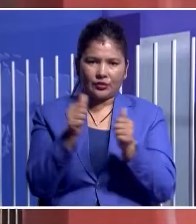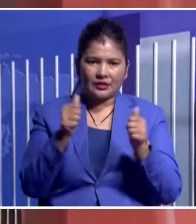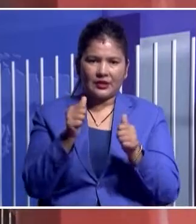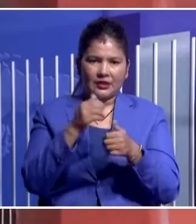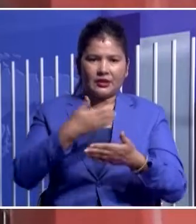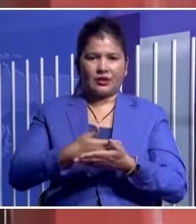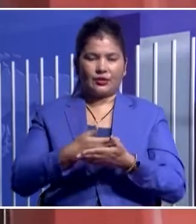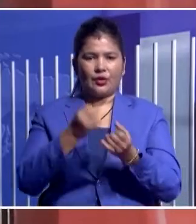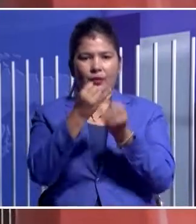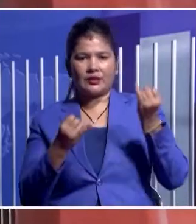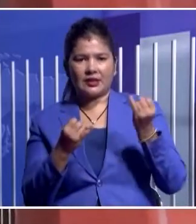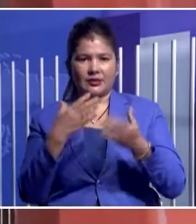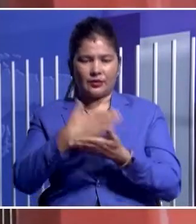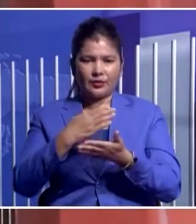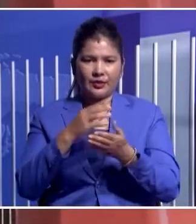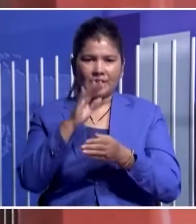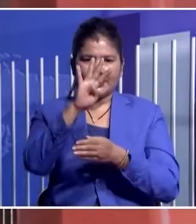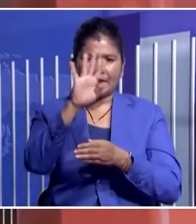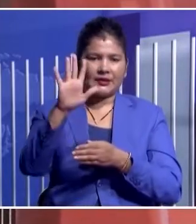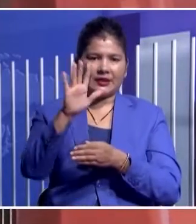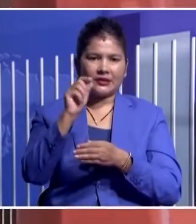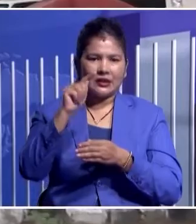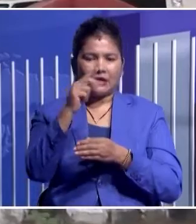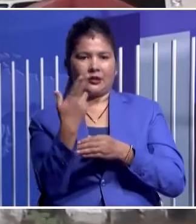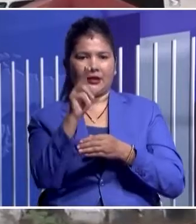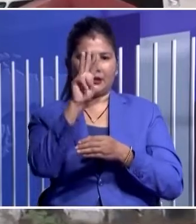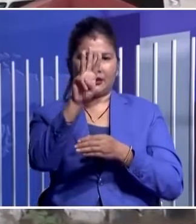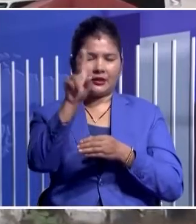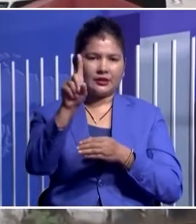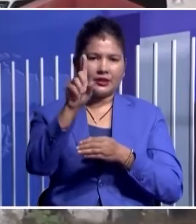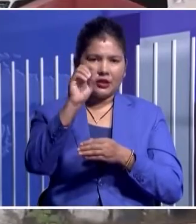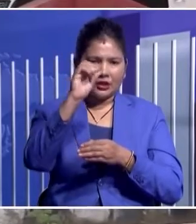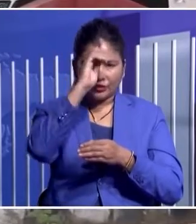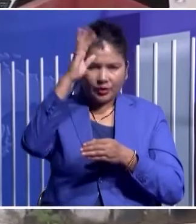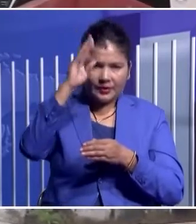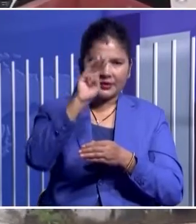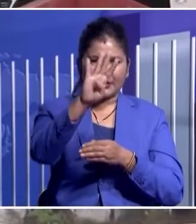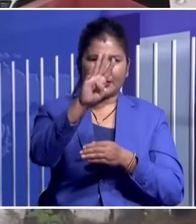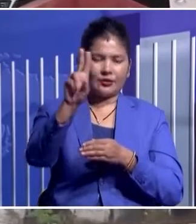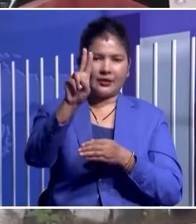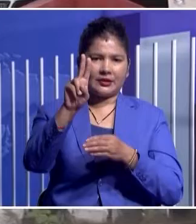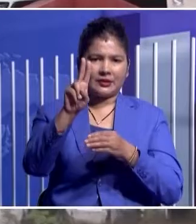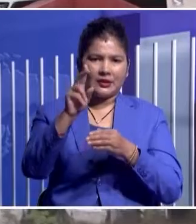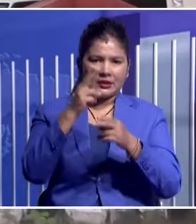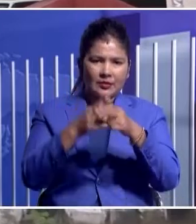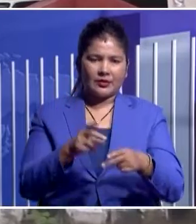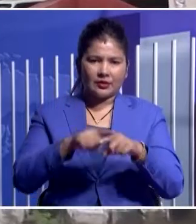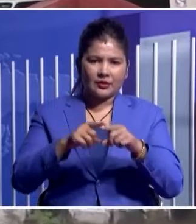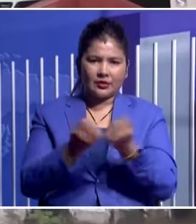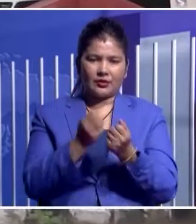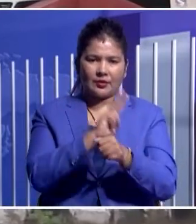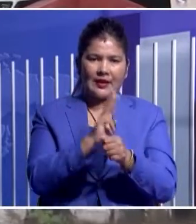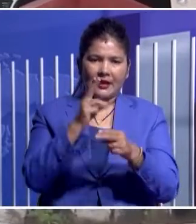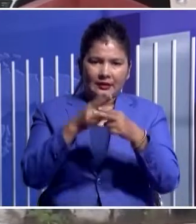मसान्तसम्म लुम्बिनी प्रदेशले 45, कर्णाली प्रदेशले 31 र सुदूरपश्चिम प्रदेशले 42% बजेट खर्च गरेका छन्।